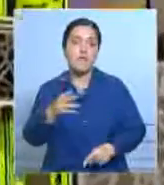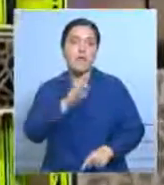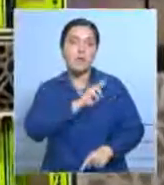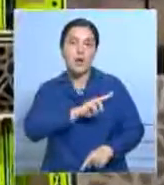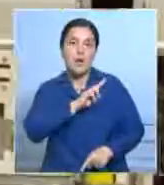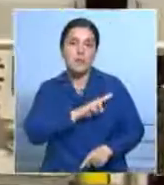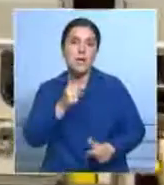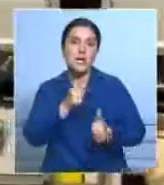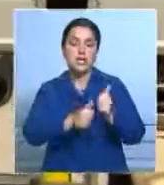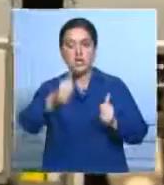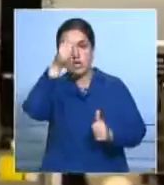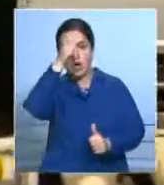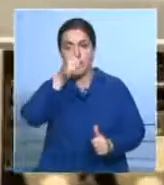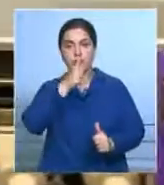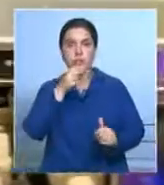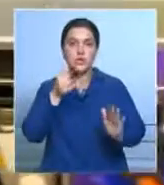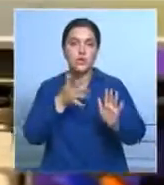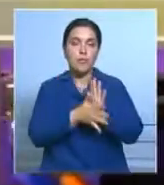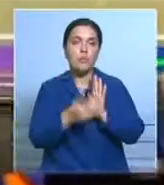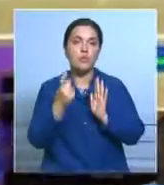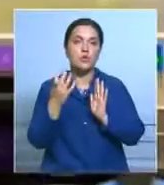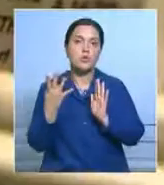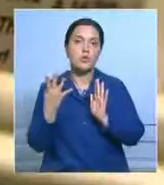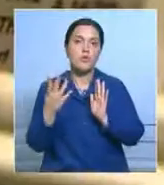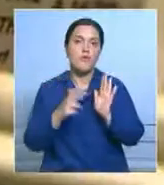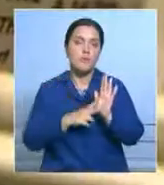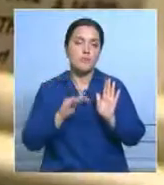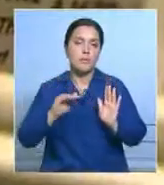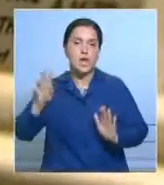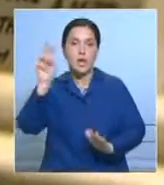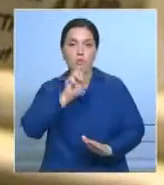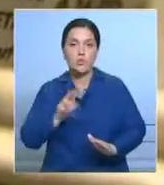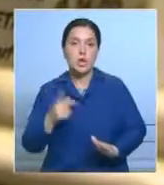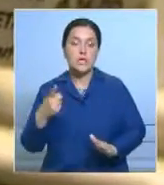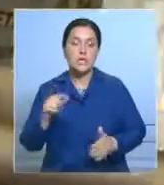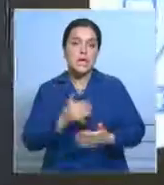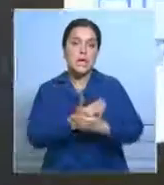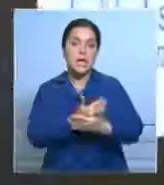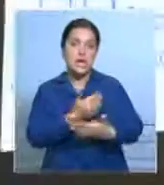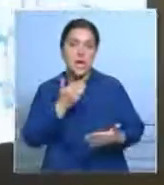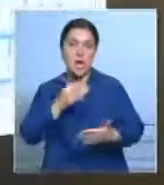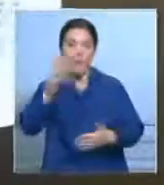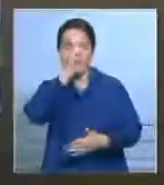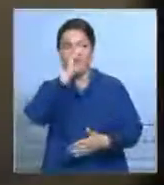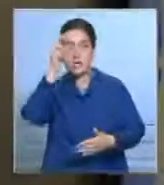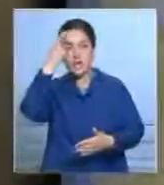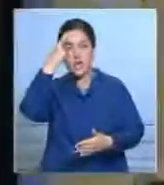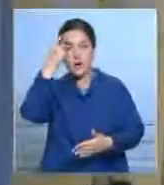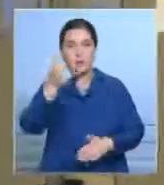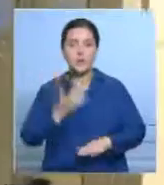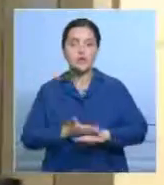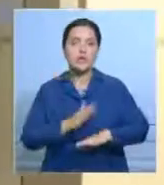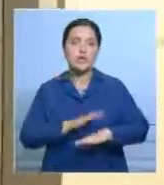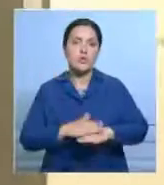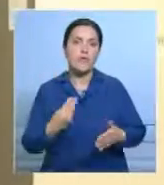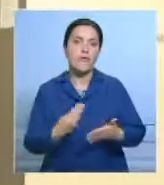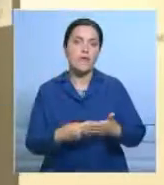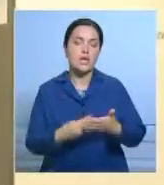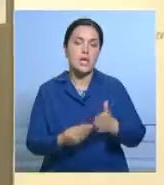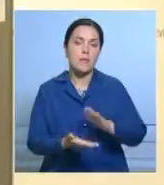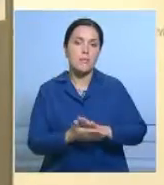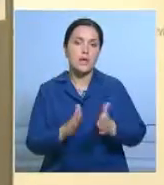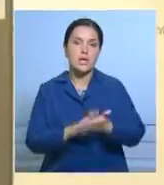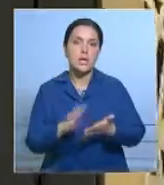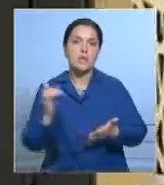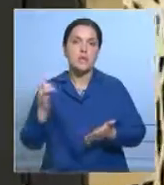функционирования штат ежемесячно тратит 148 тысяч долларов. Недели ранее власти Рио-де-Жанейро объявили о тяжелом финансовом